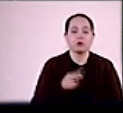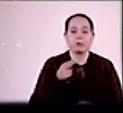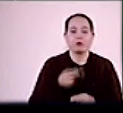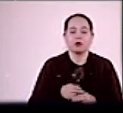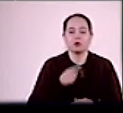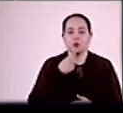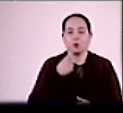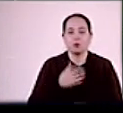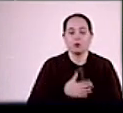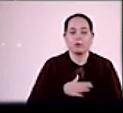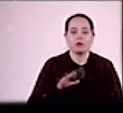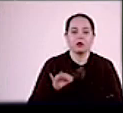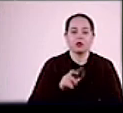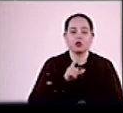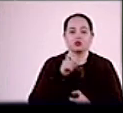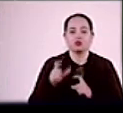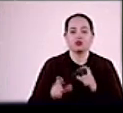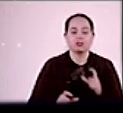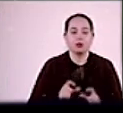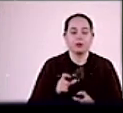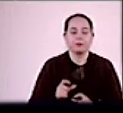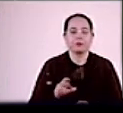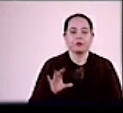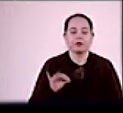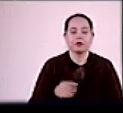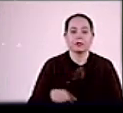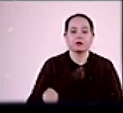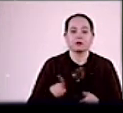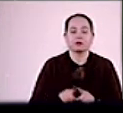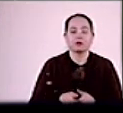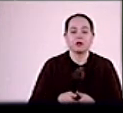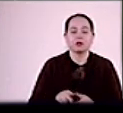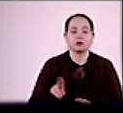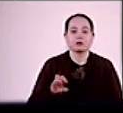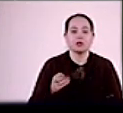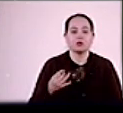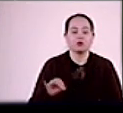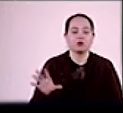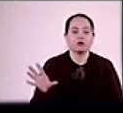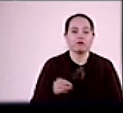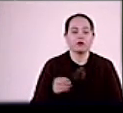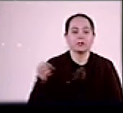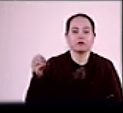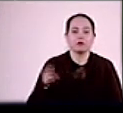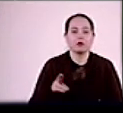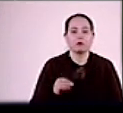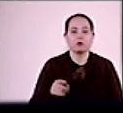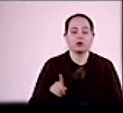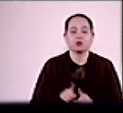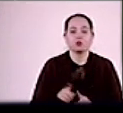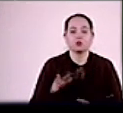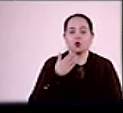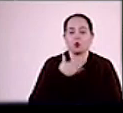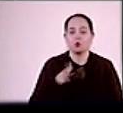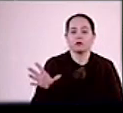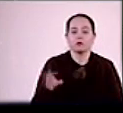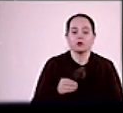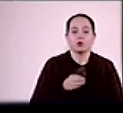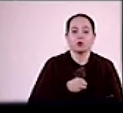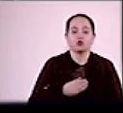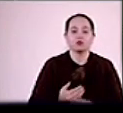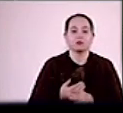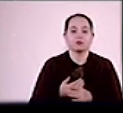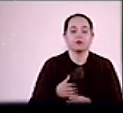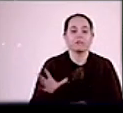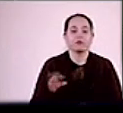братскую любовь и кричал: «И да здравствует весь свет! Петя тоже любит всех и хочет всем